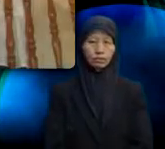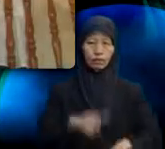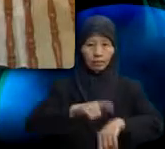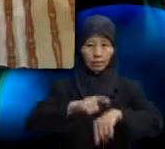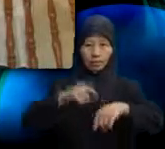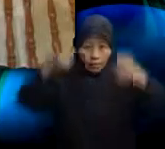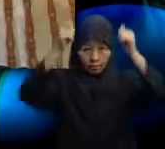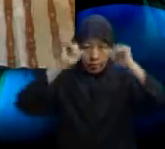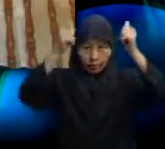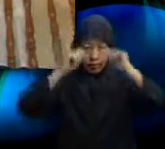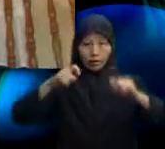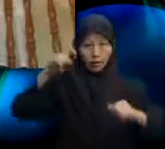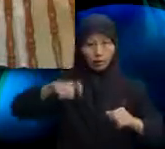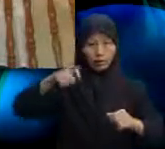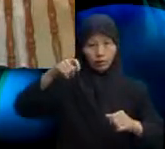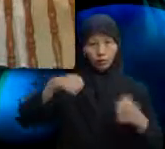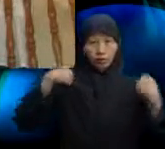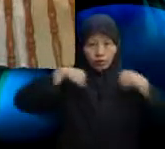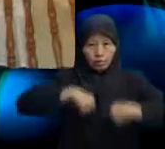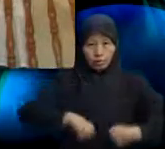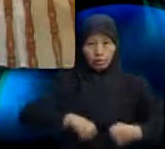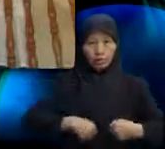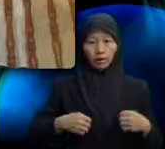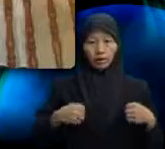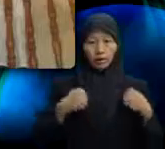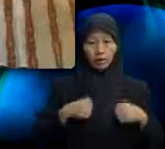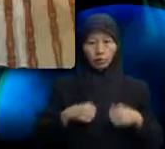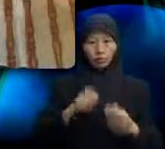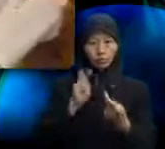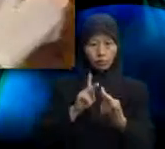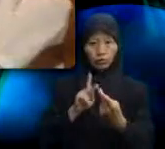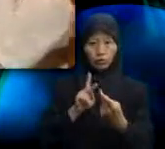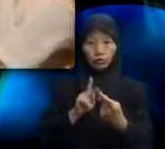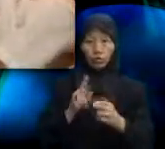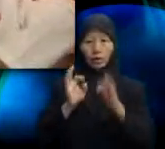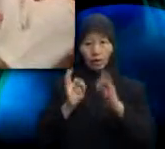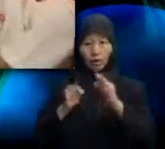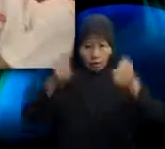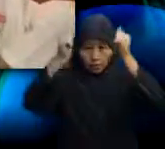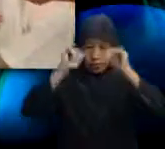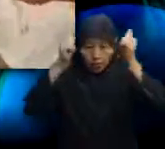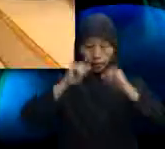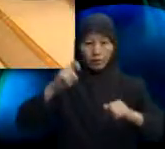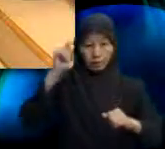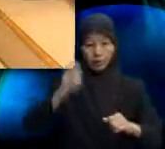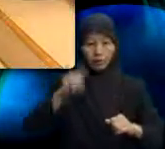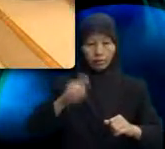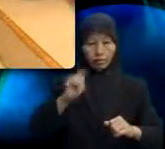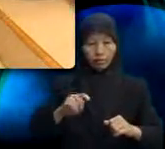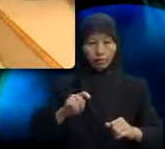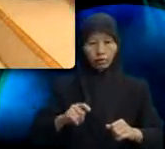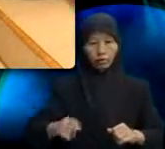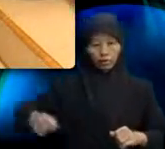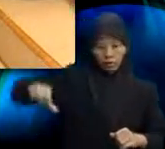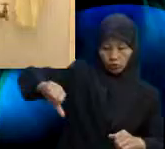Ketika mandi juga, kita diingatkan memakai pakaian mandi yang sesuai. Mandi pula kawan-kawan, hendaklah kita